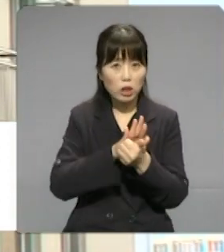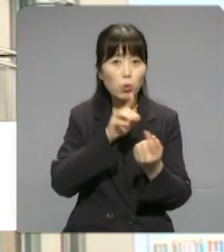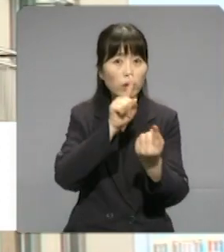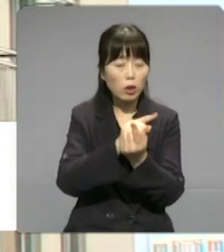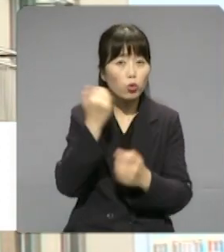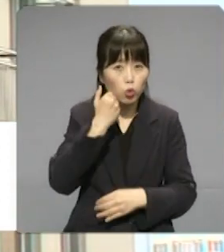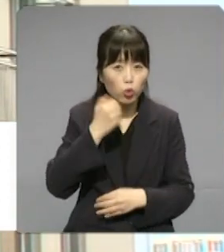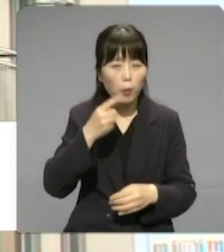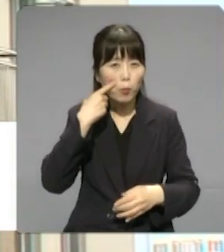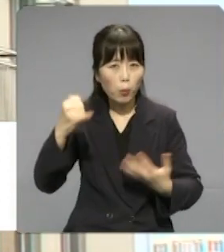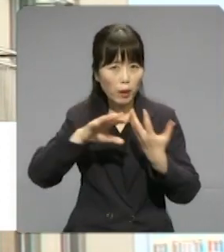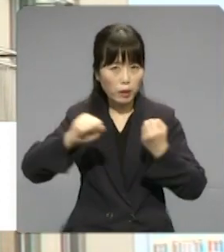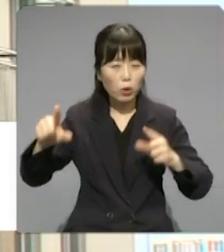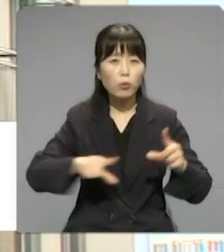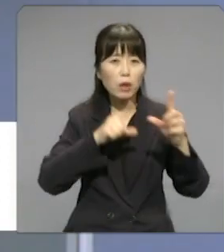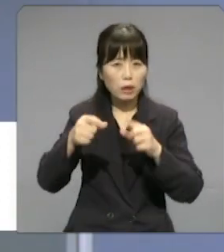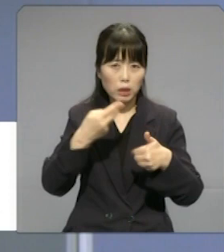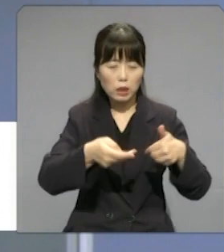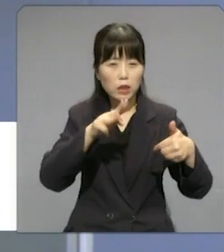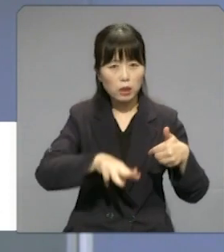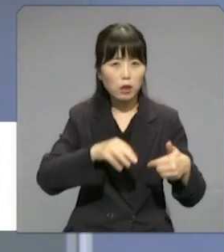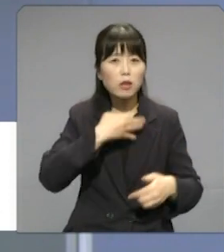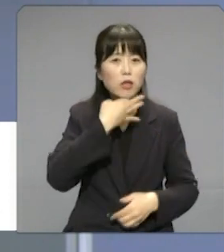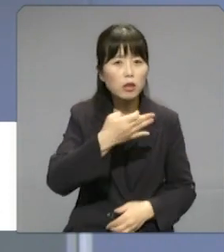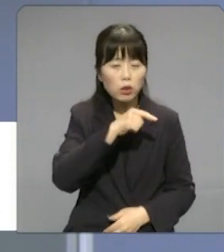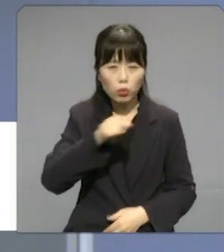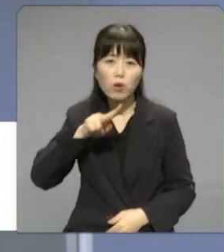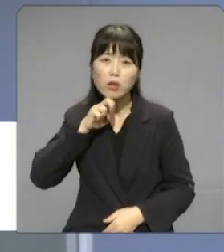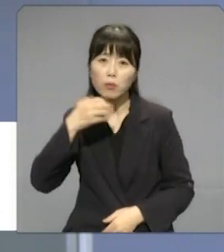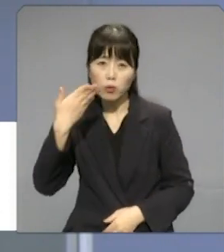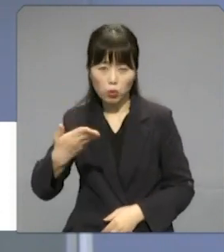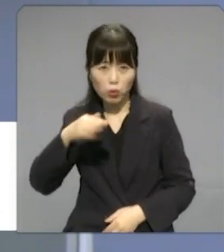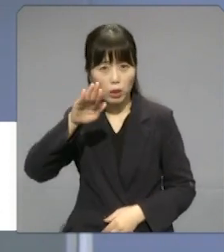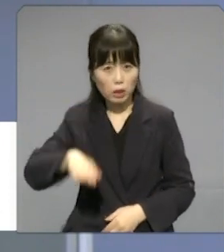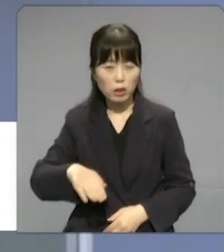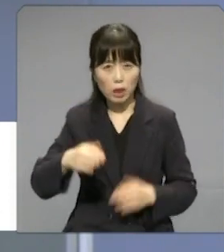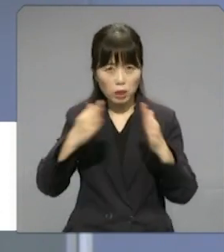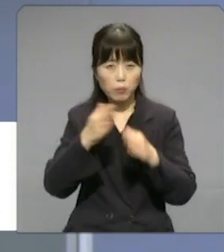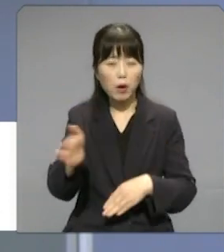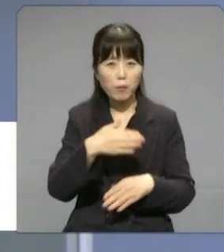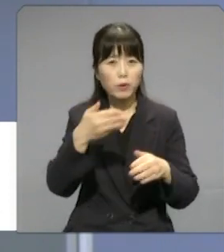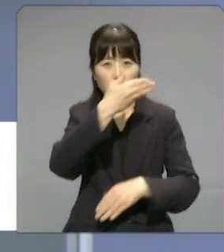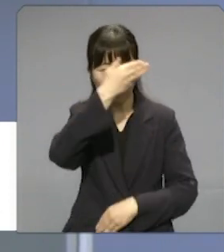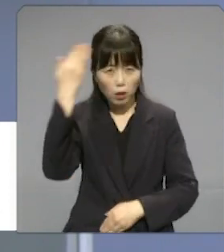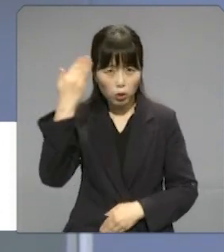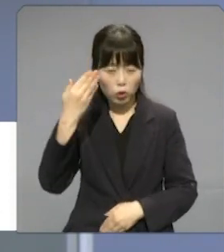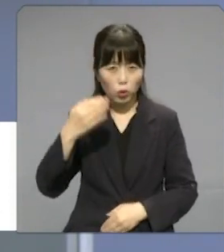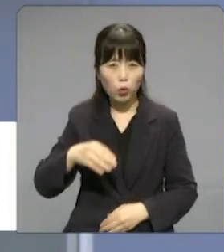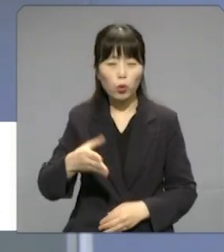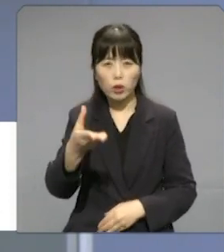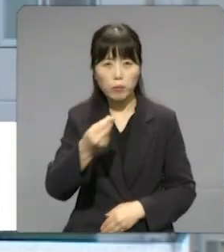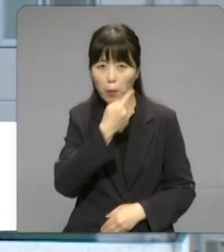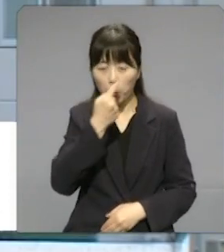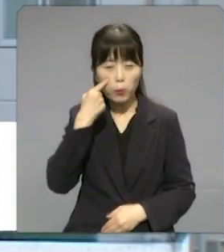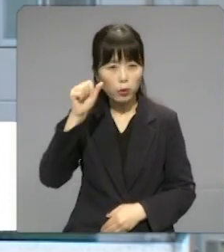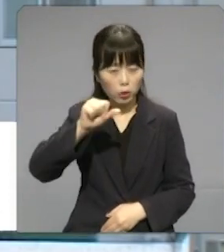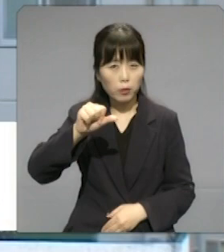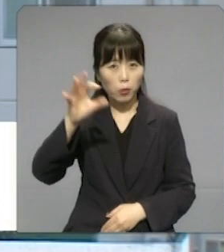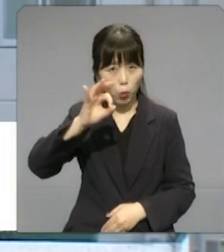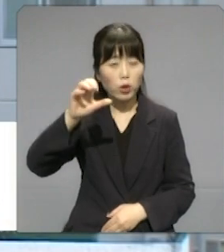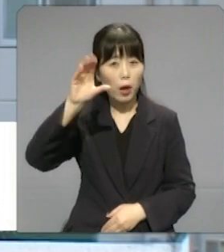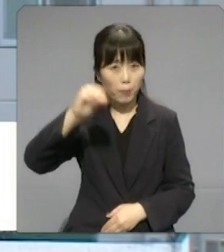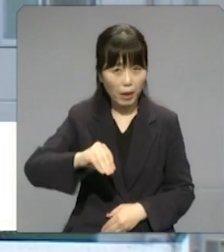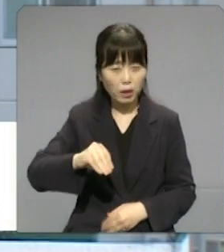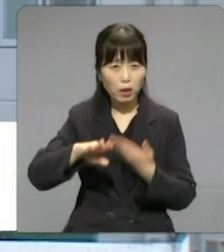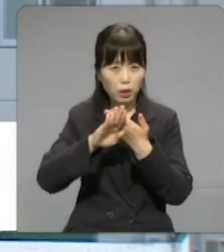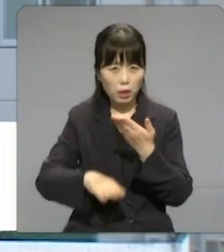대상은 부모와 따로 거주하는 인천의 만 19세에서 39세 이하 무주택 청년으로 임차 보증금 5천만 원 이하